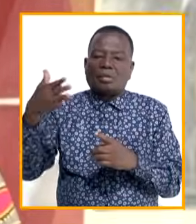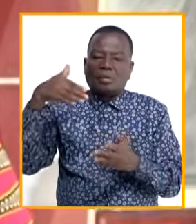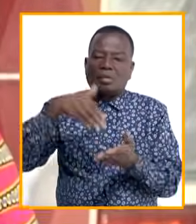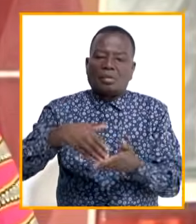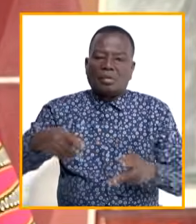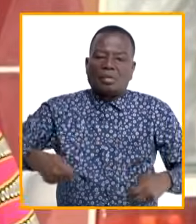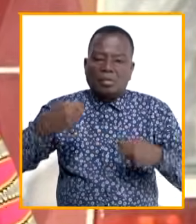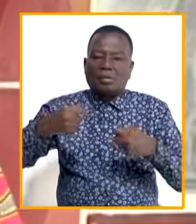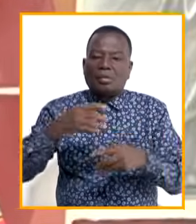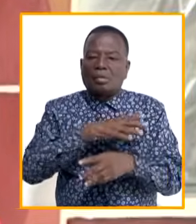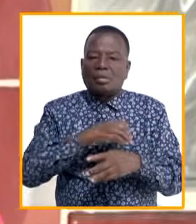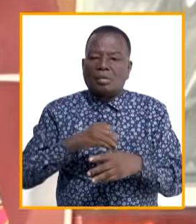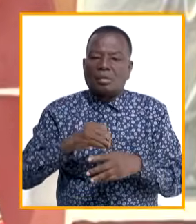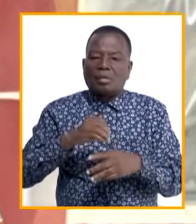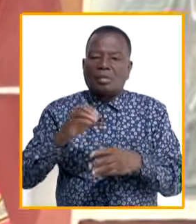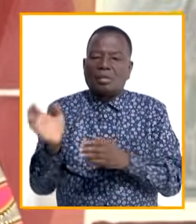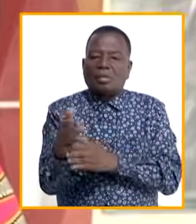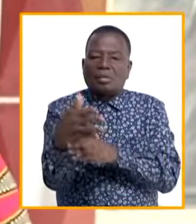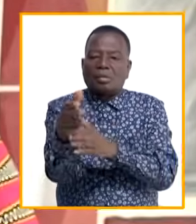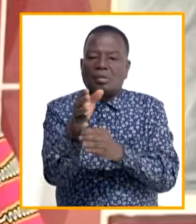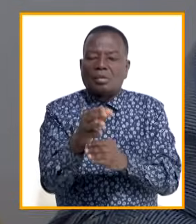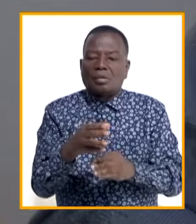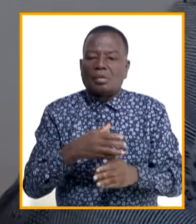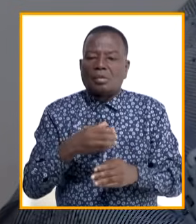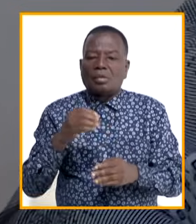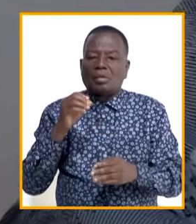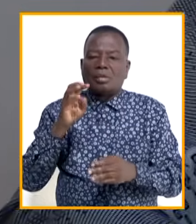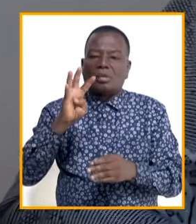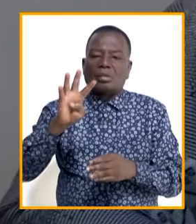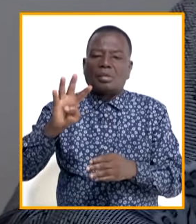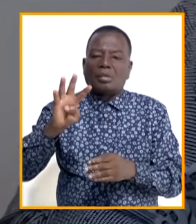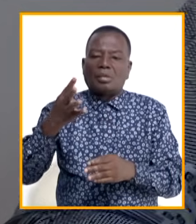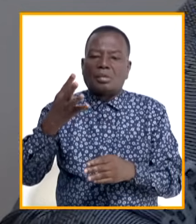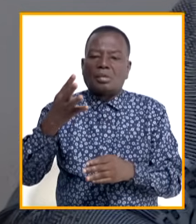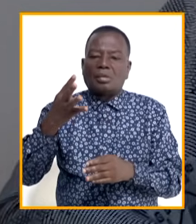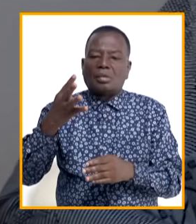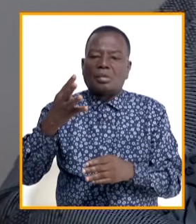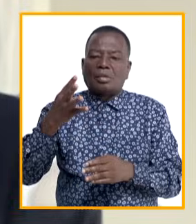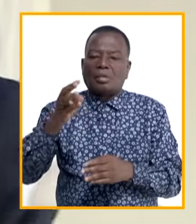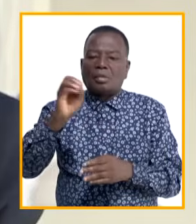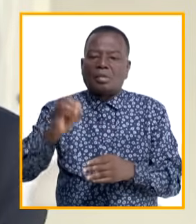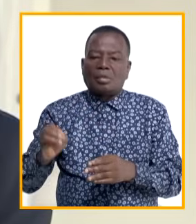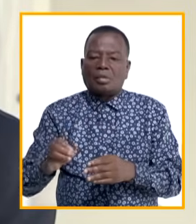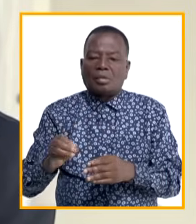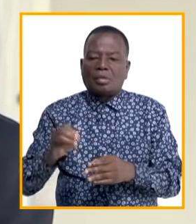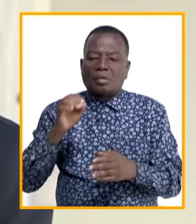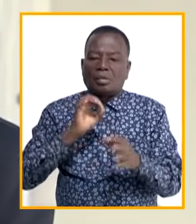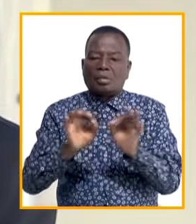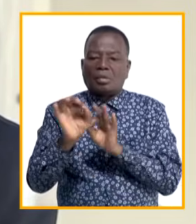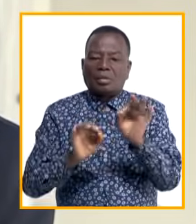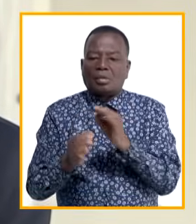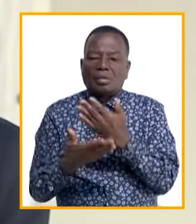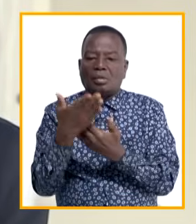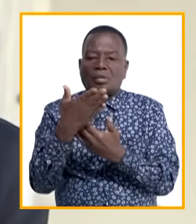an. L'aquaculture ne contribue qu'à 4% de cette production. Et cela s'explique